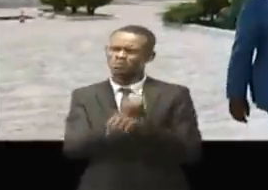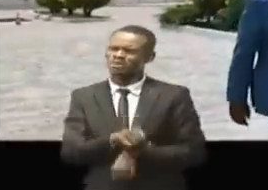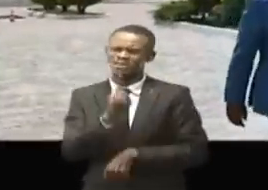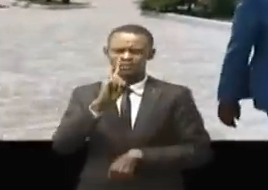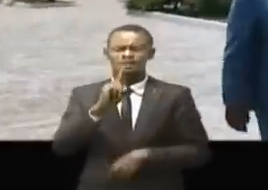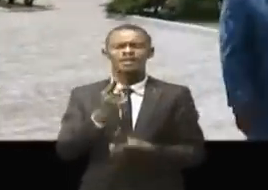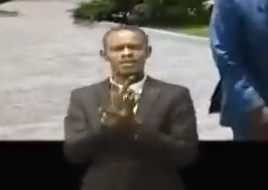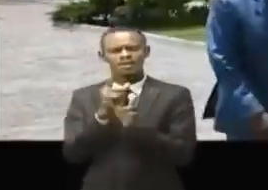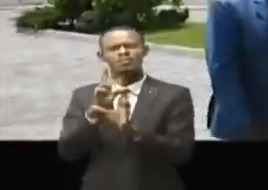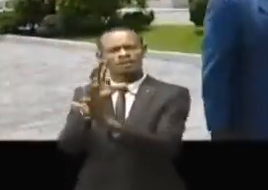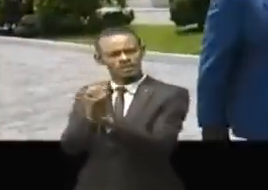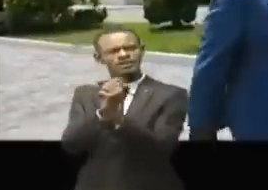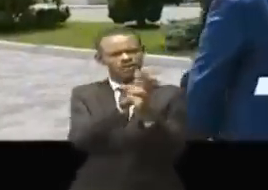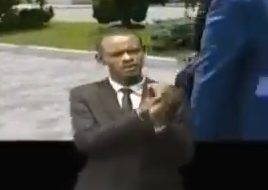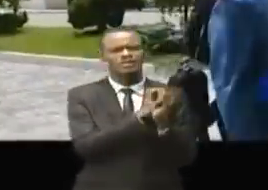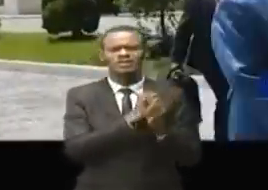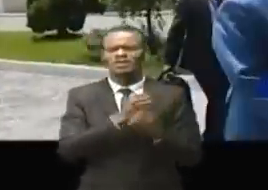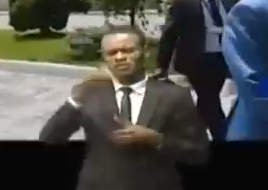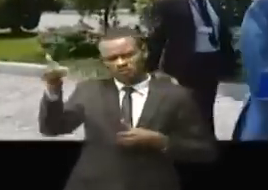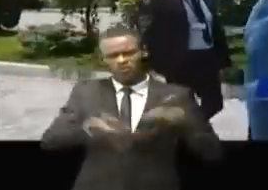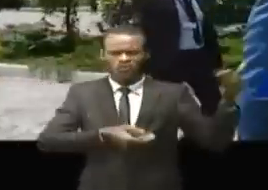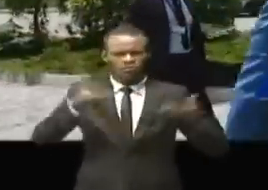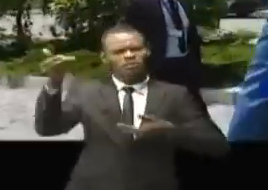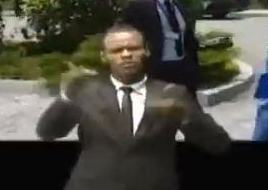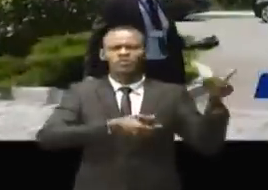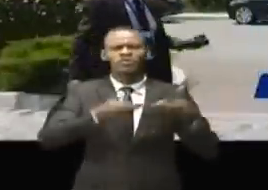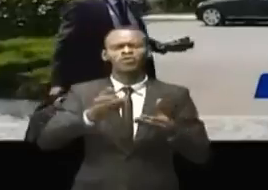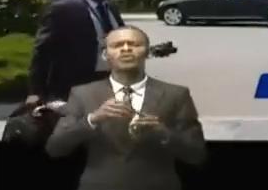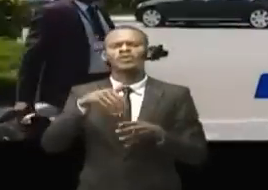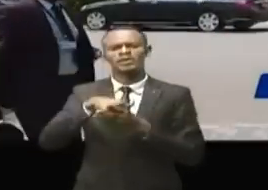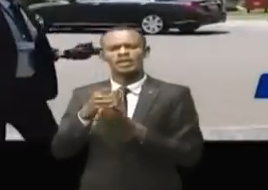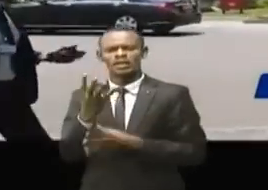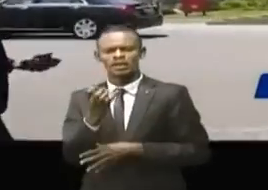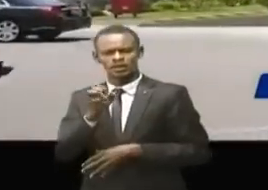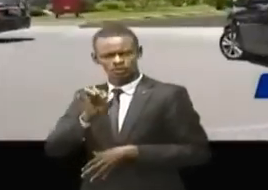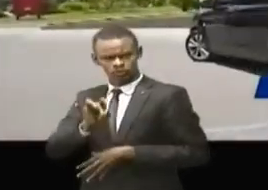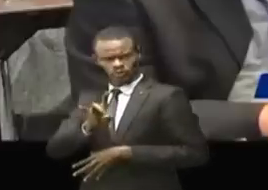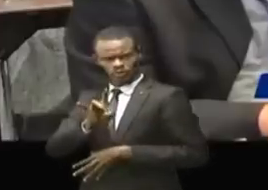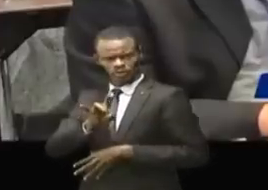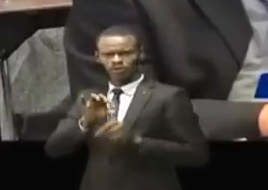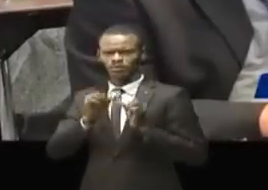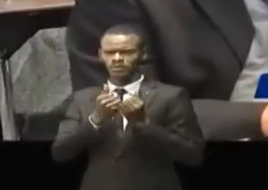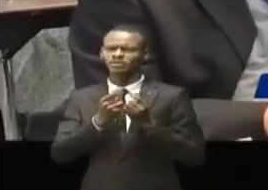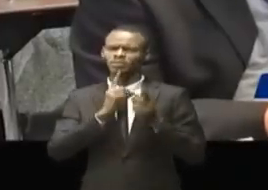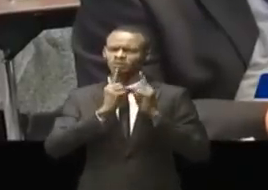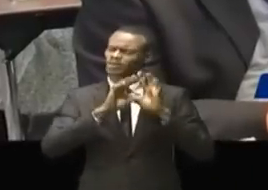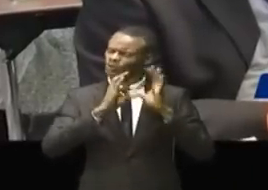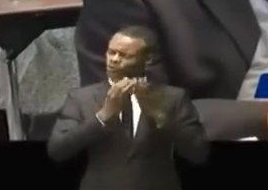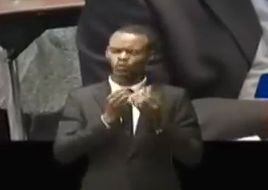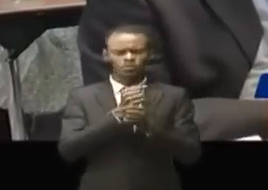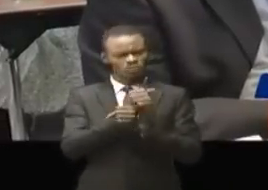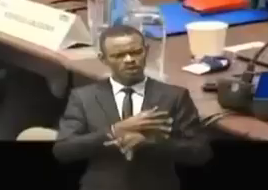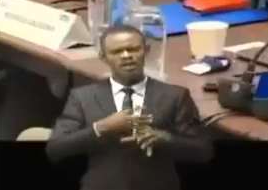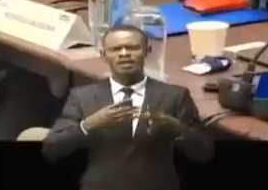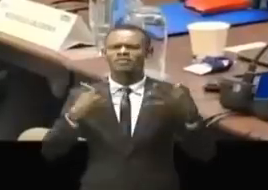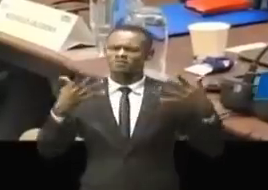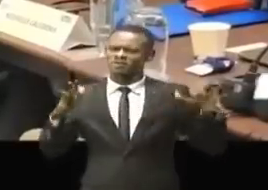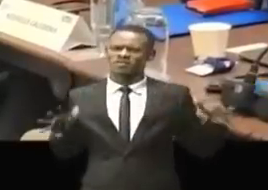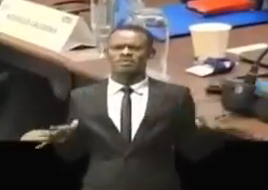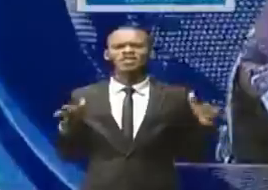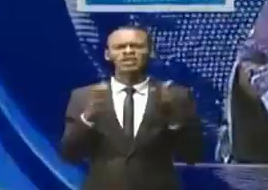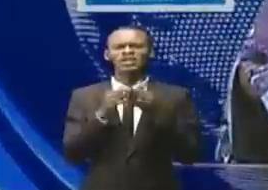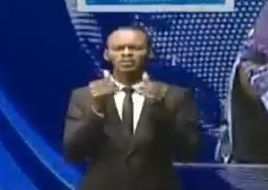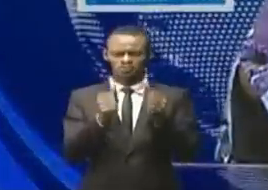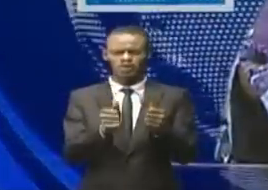souvenirs de ce petit pays francophone. Et la 49e session de l'Assemblée parlementaire de la francophonie se tiendra à Montréal, au